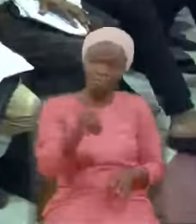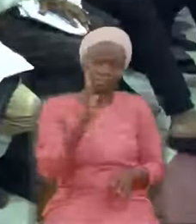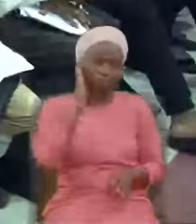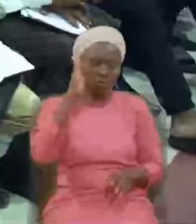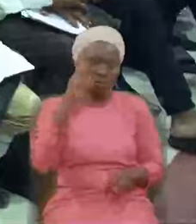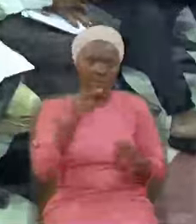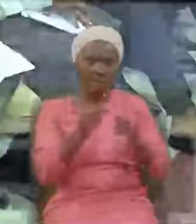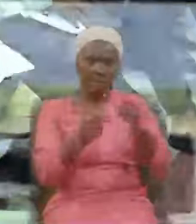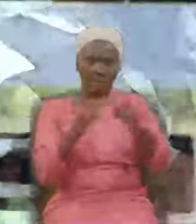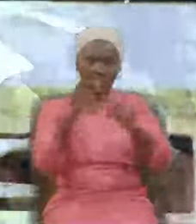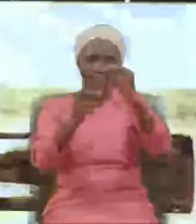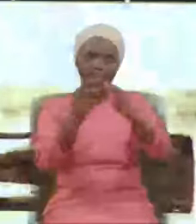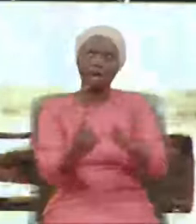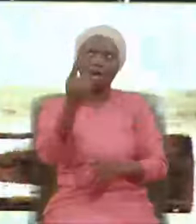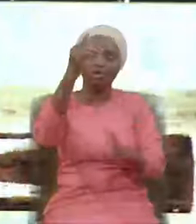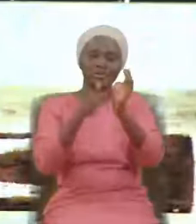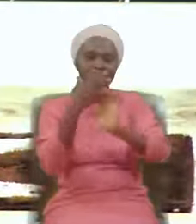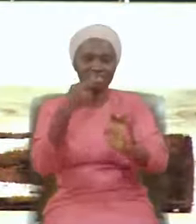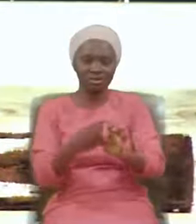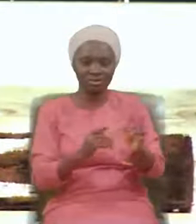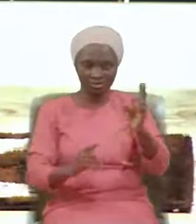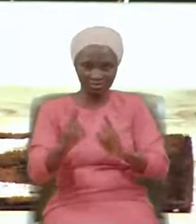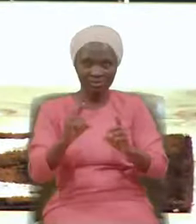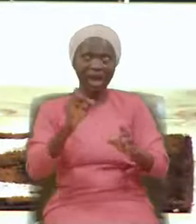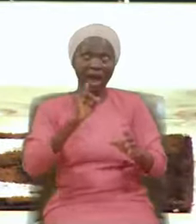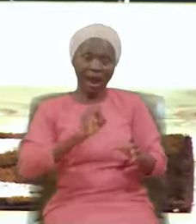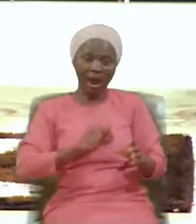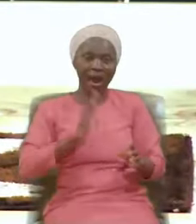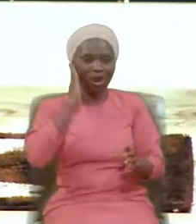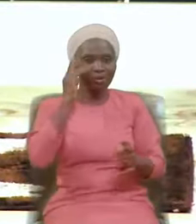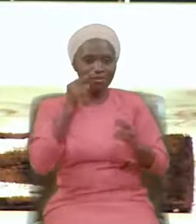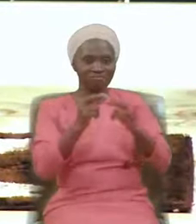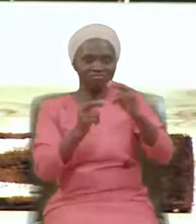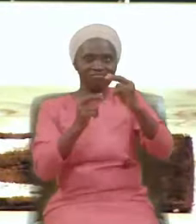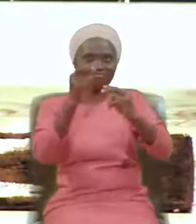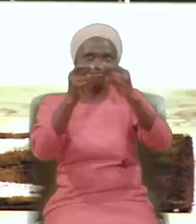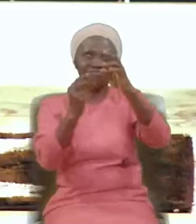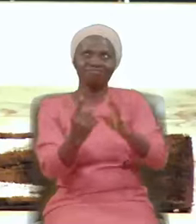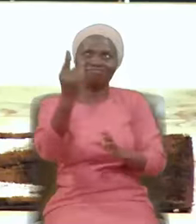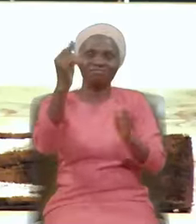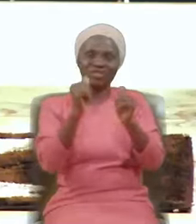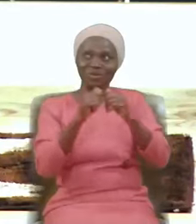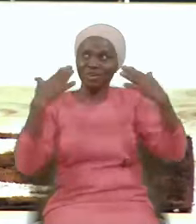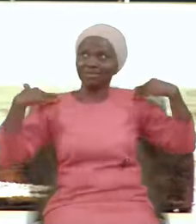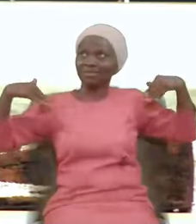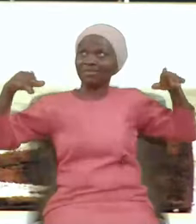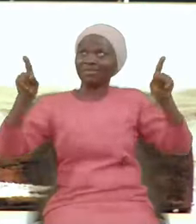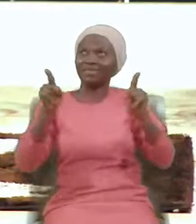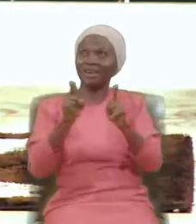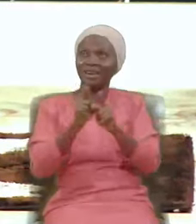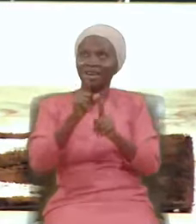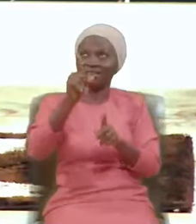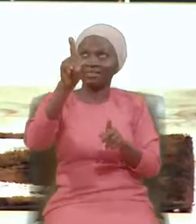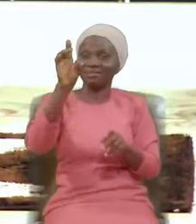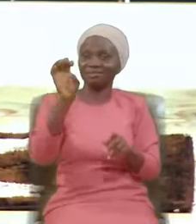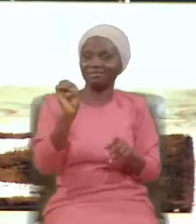aigles. Moi, je vais monter. vous allez prendre le vol comme les